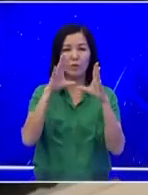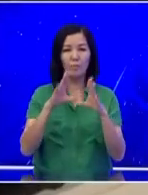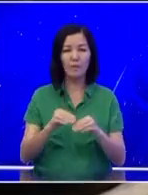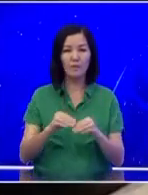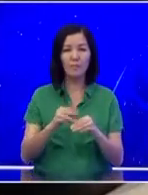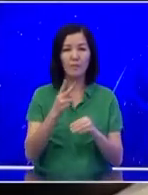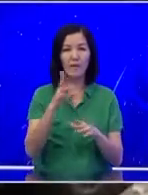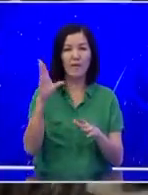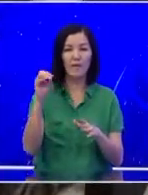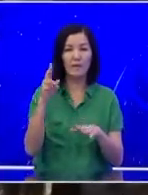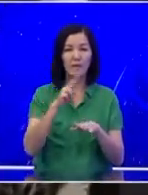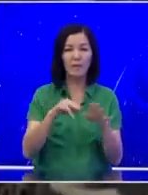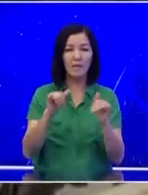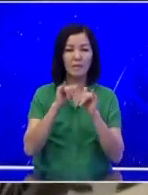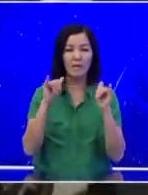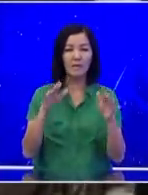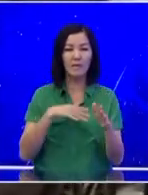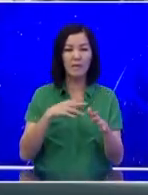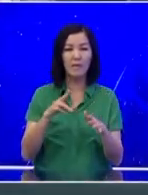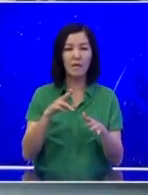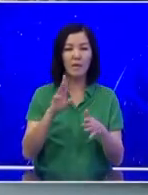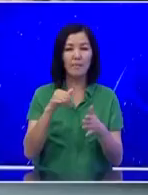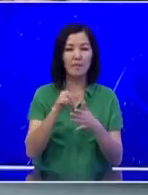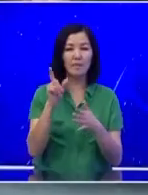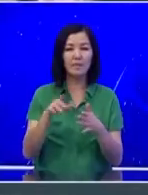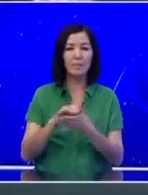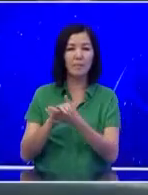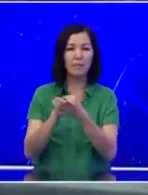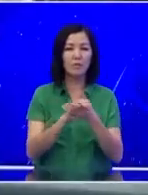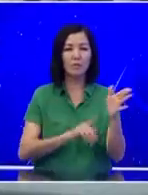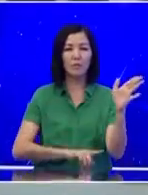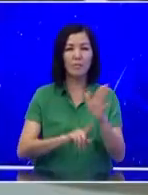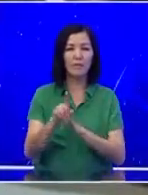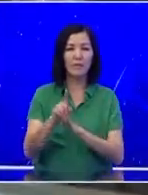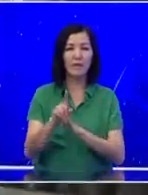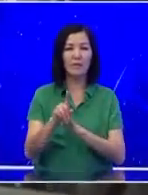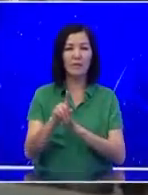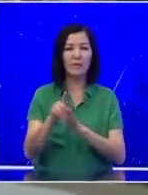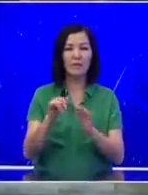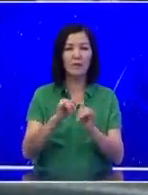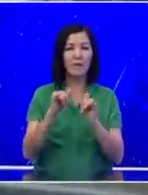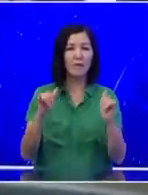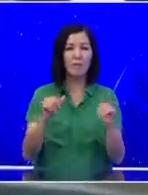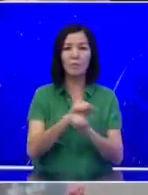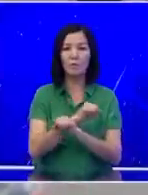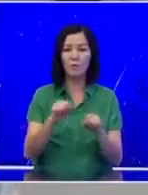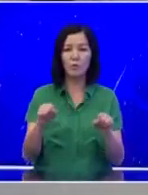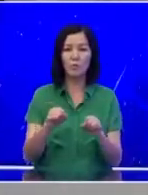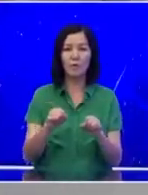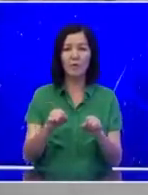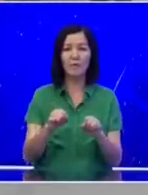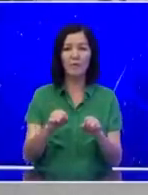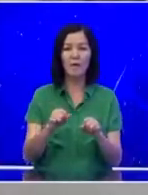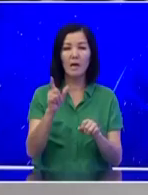санын екі есеге арттырмақ. Мемлекет басшысы Дональд Трамп бейбіт түрде басталған шерудің ушығуына жол берілмейтінін, Джордж Флойдтың